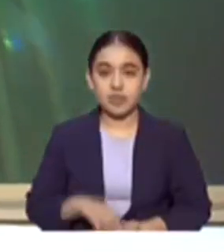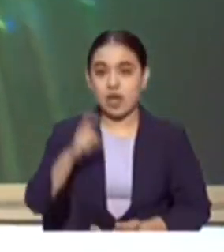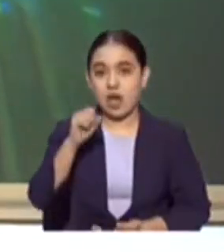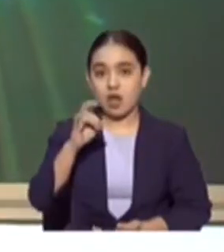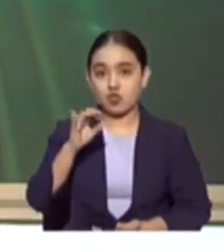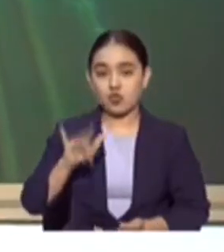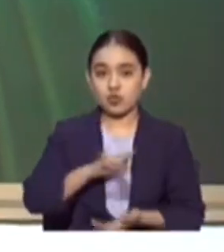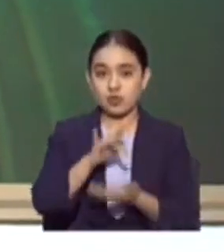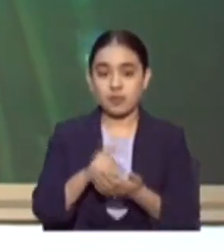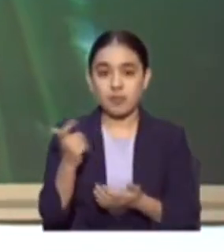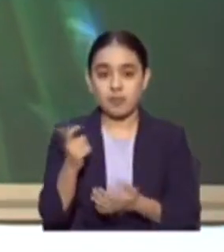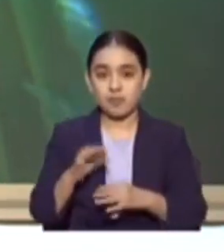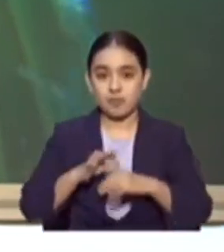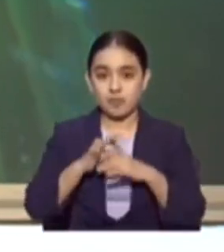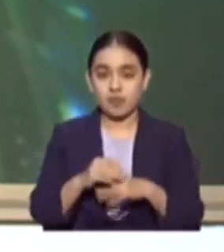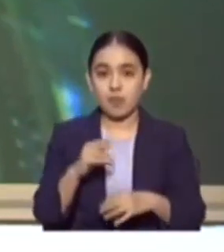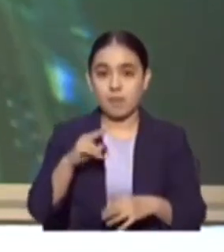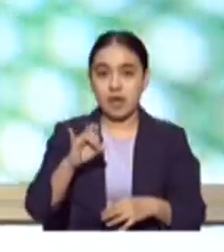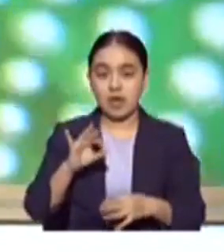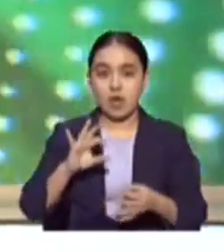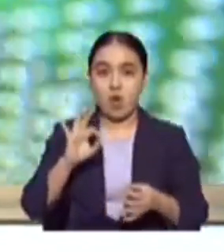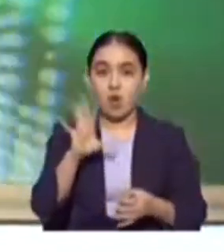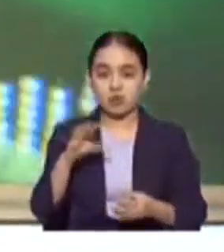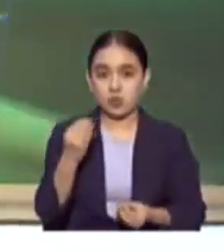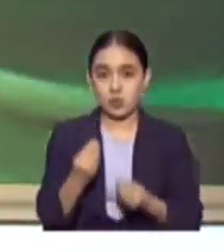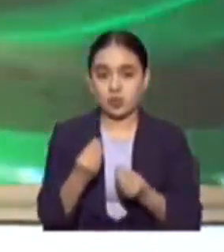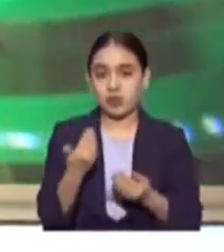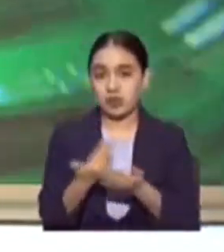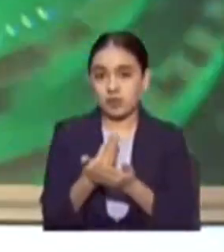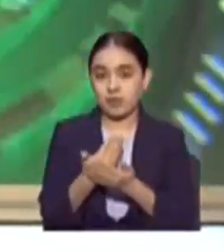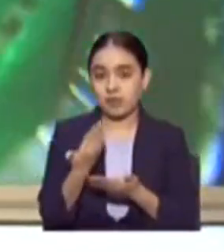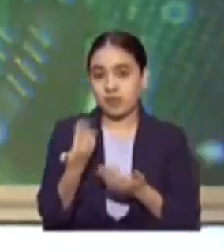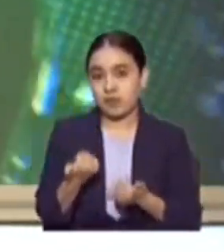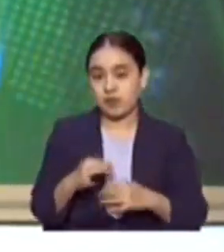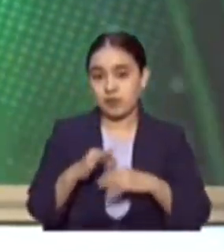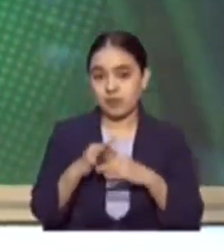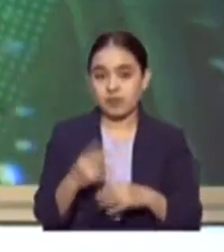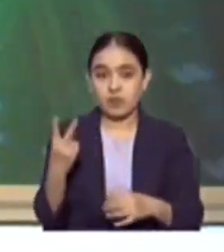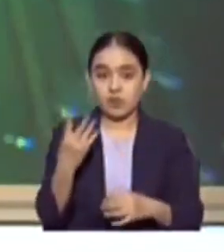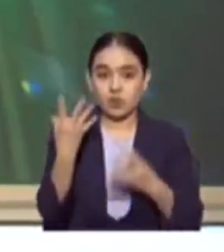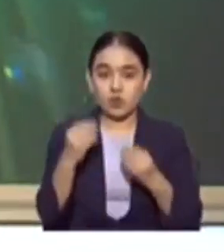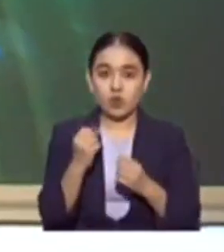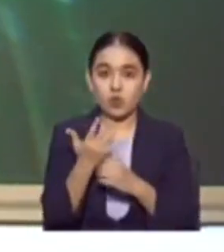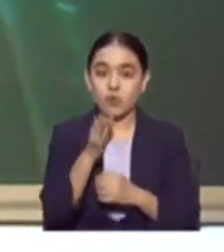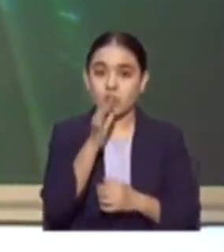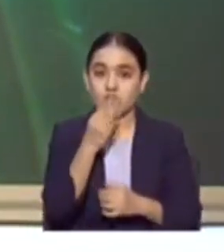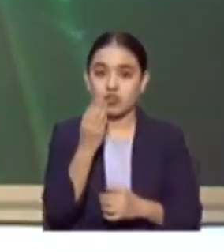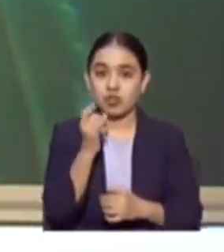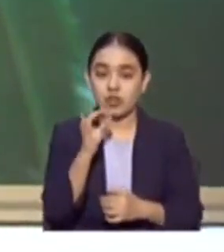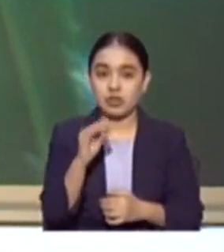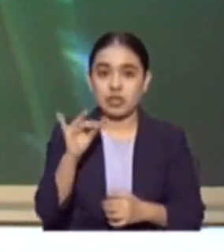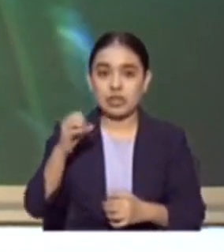Xanjou shahri mezbonlik qilayotgan Paraosiyo o'yinlaridan xushxabarlar kelishda davom etmoqda. Ikkinchi kunda 15 yoshli